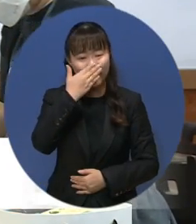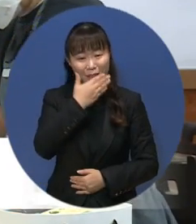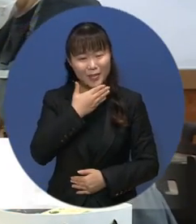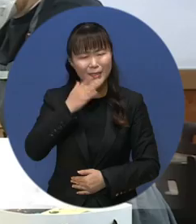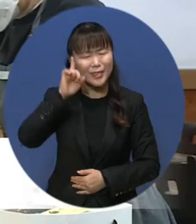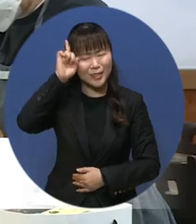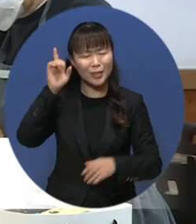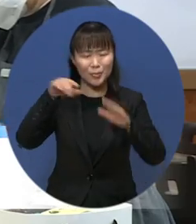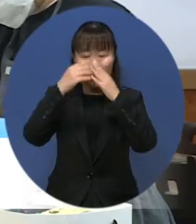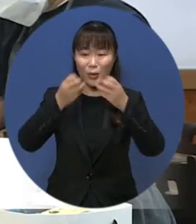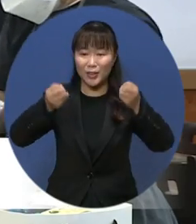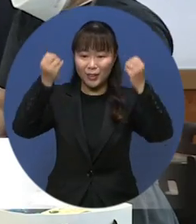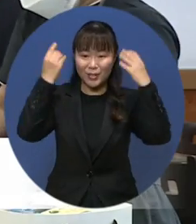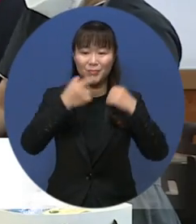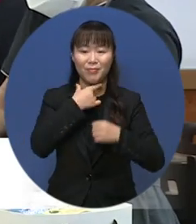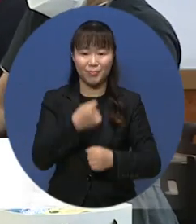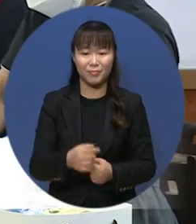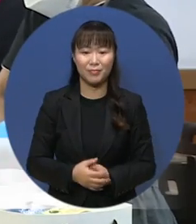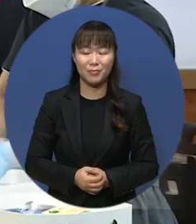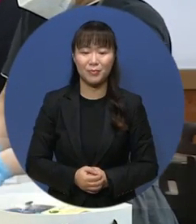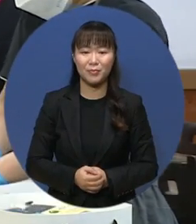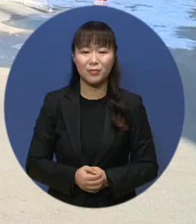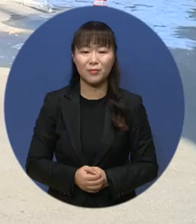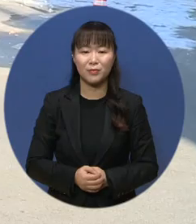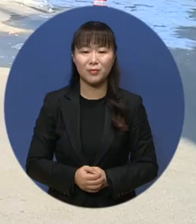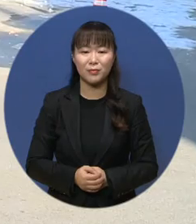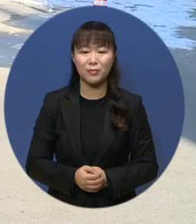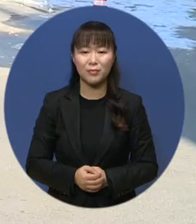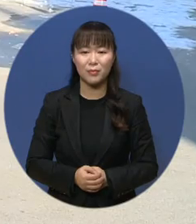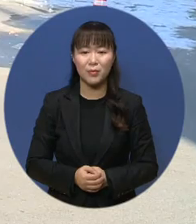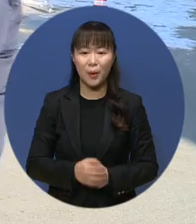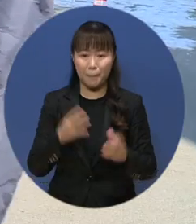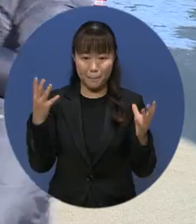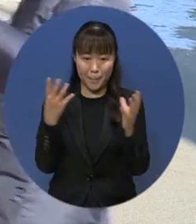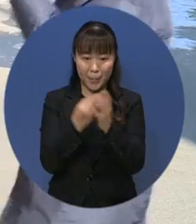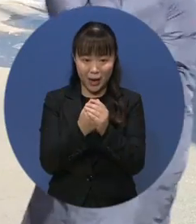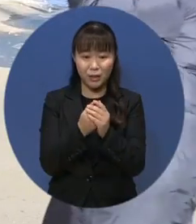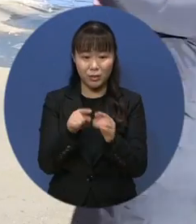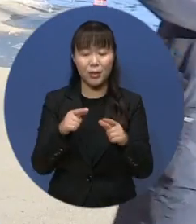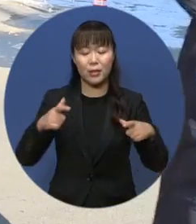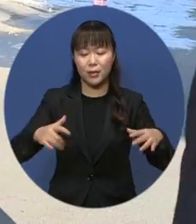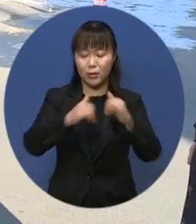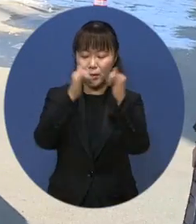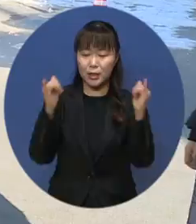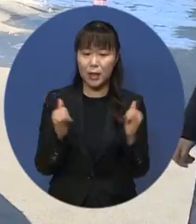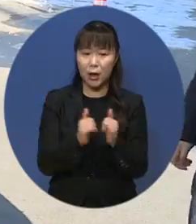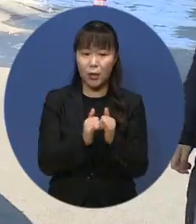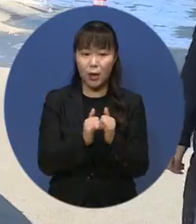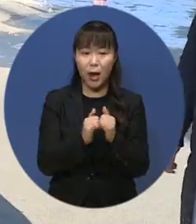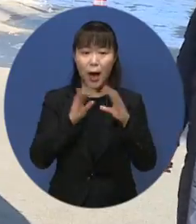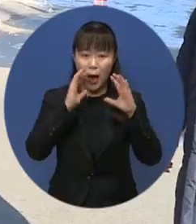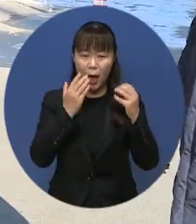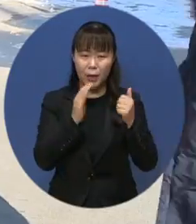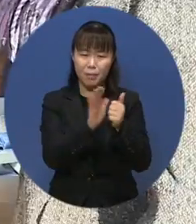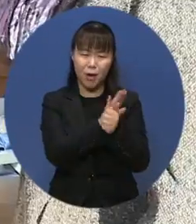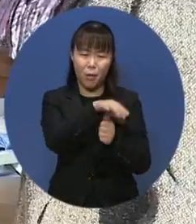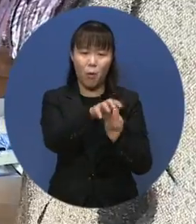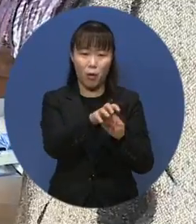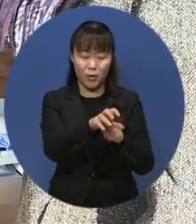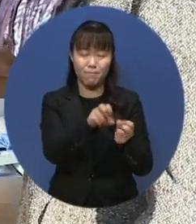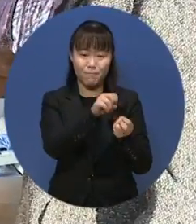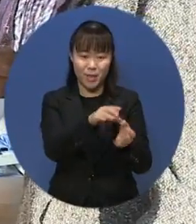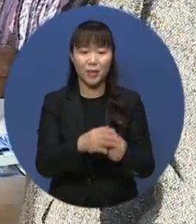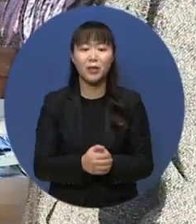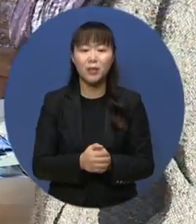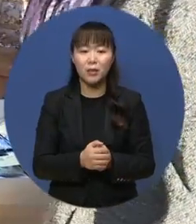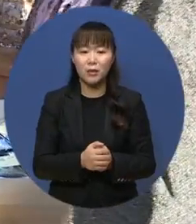매콤달콤하게 스트레스 날렸으면 좋겠습니다. 이날 완성된 밀키트는 지역사회 보육원에 전달됐습니다.